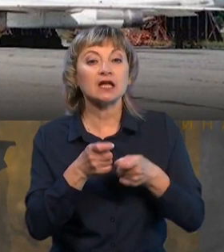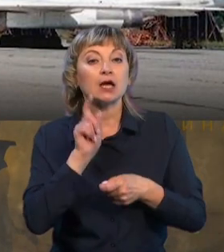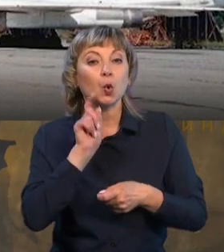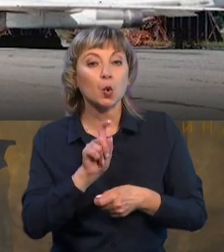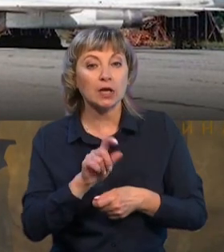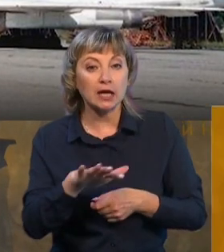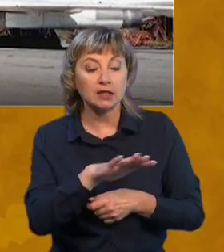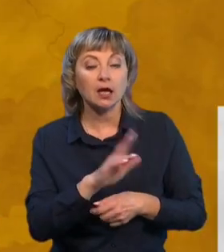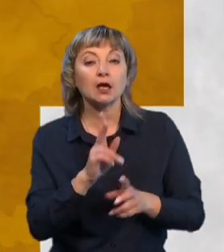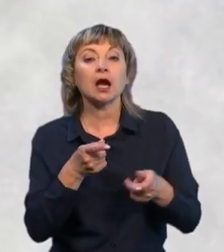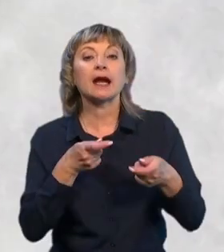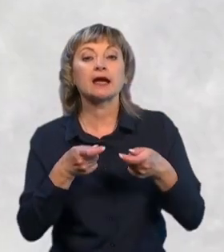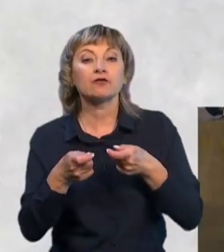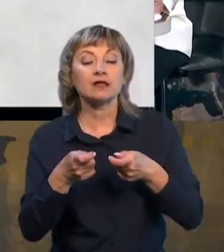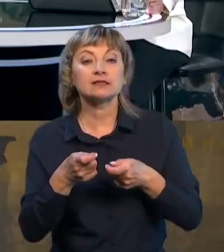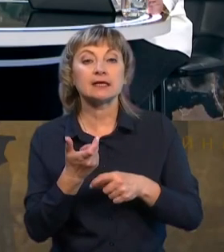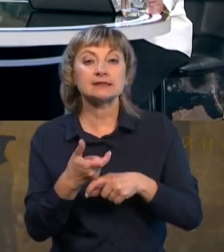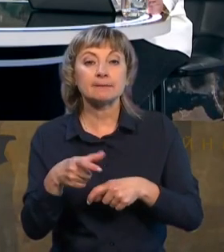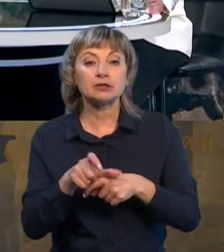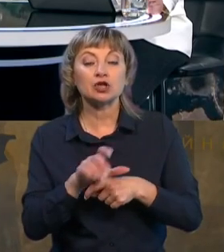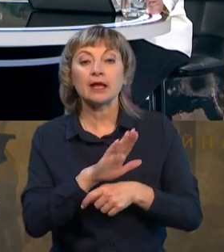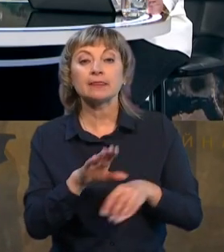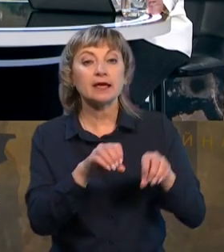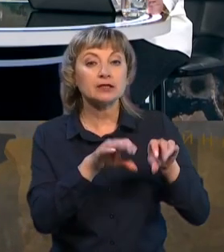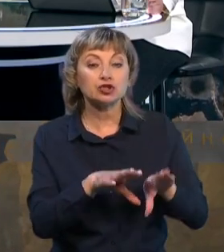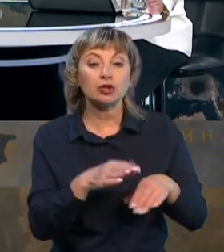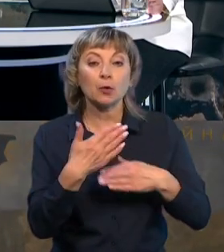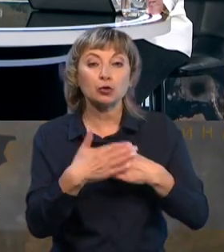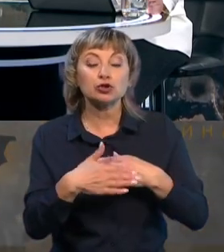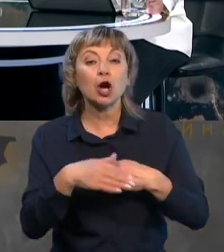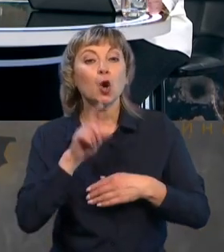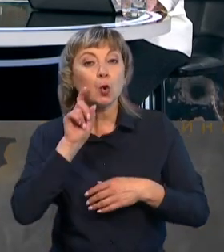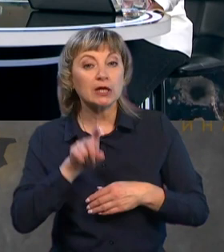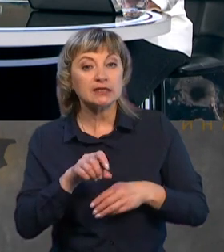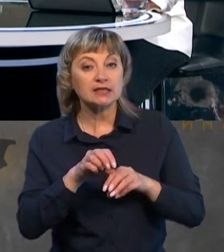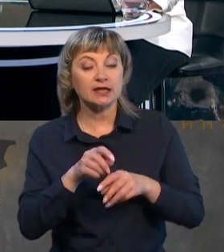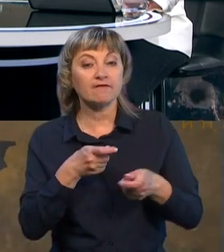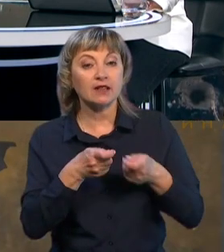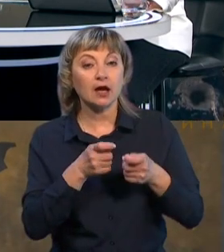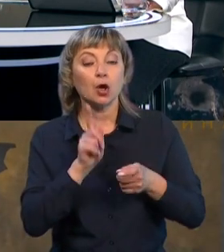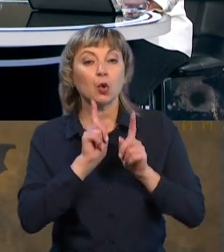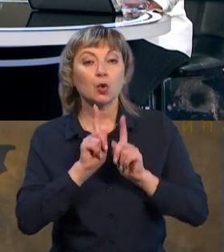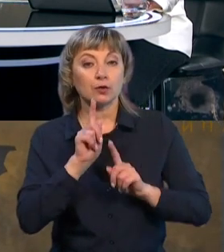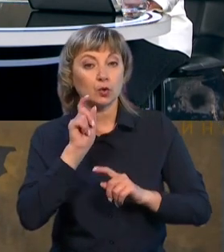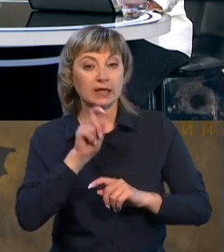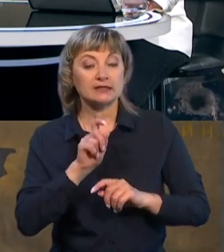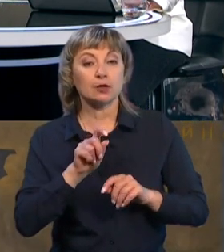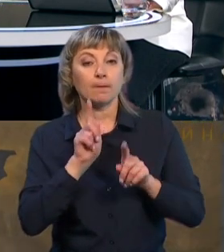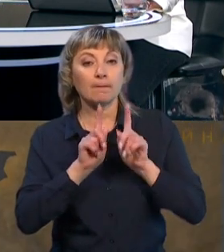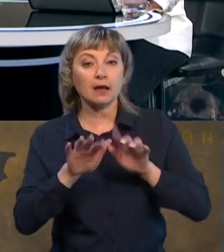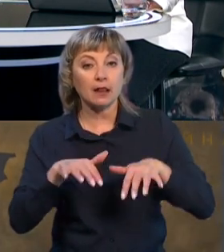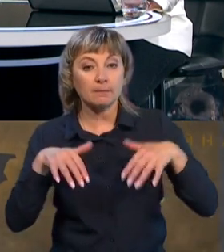яка керувалася здебільшого не рішеннями уже української влади російського парламенту А керувалася